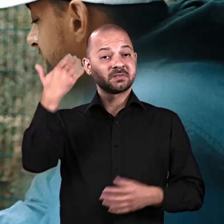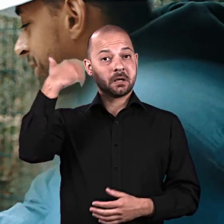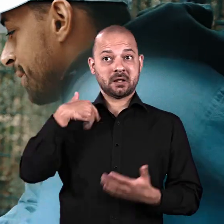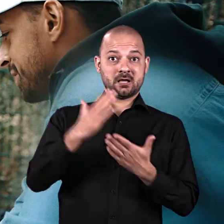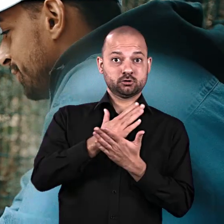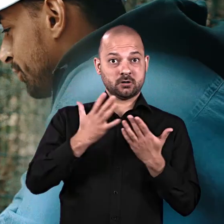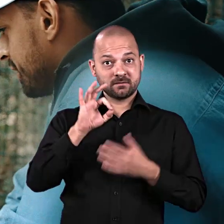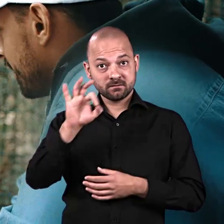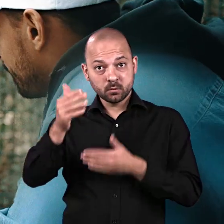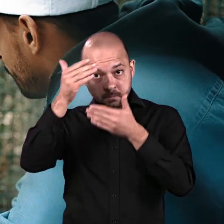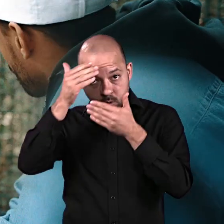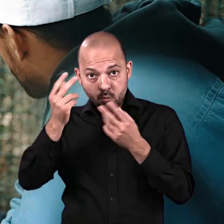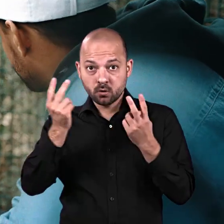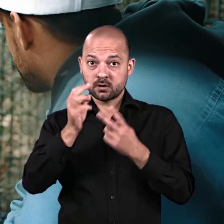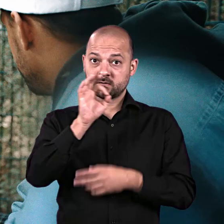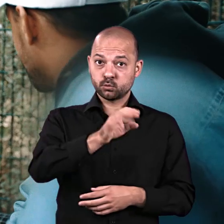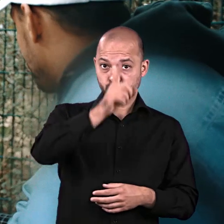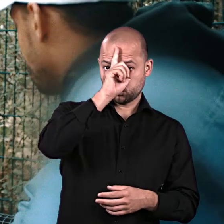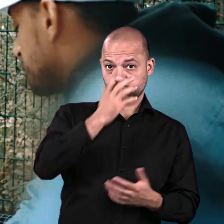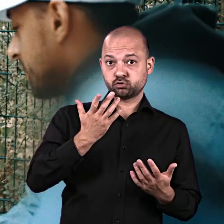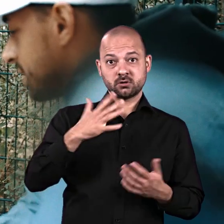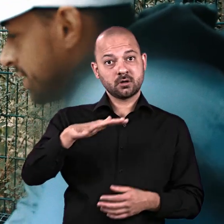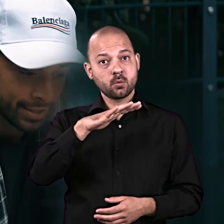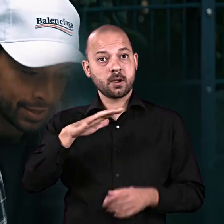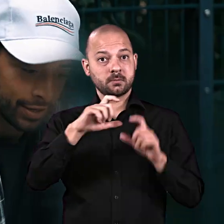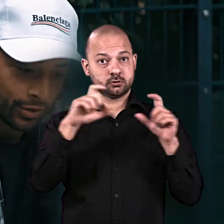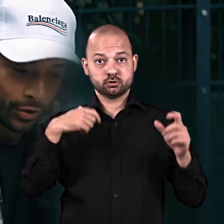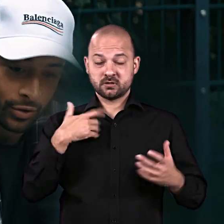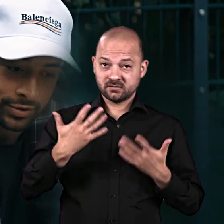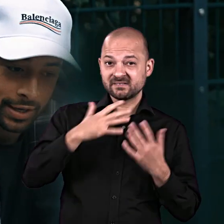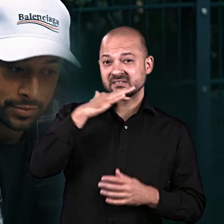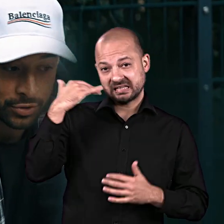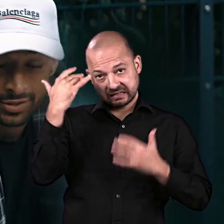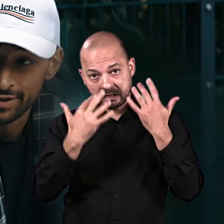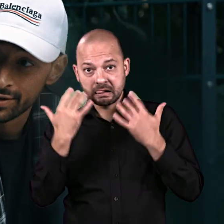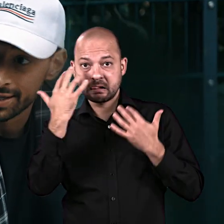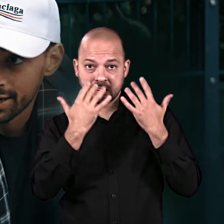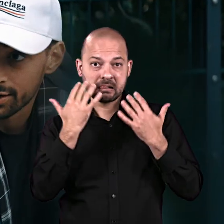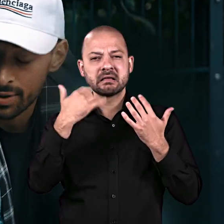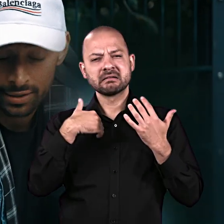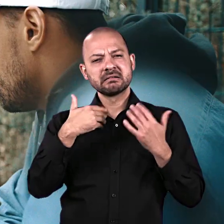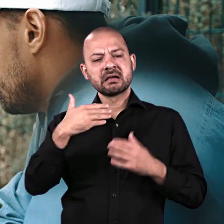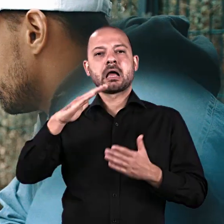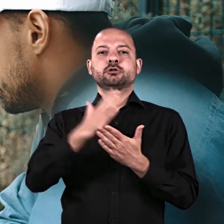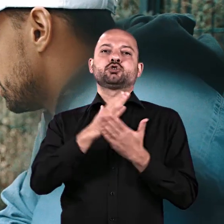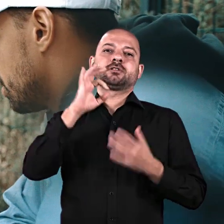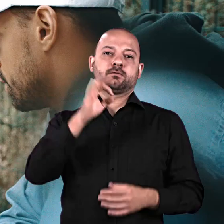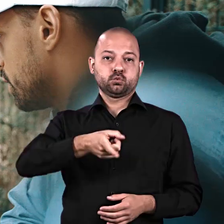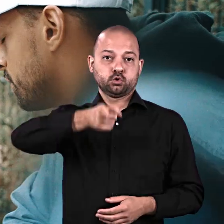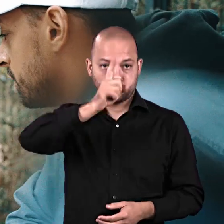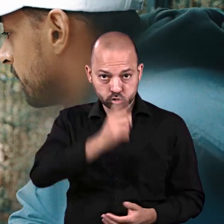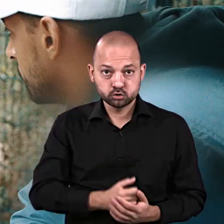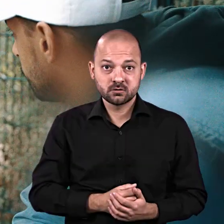Ich hatte ja damals die Möglichkeit für Marokko zu spielen oder für Deutschland. Und da habe ich mir natürlich sehr viele Gedanken gemacht und